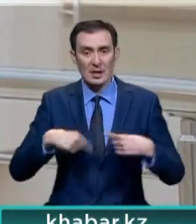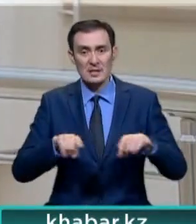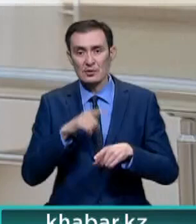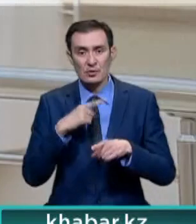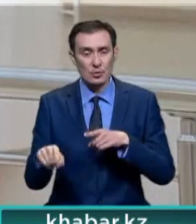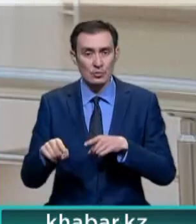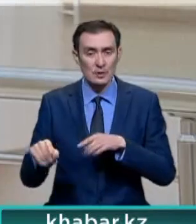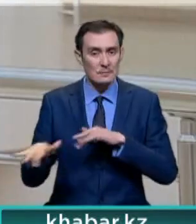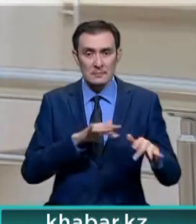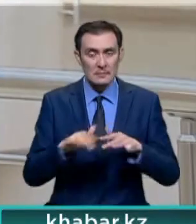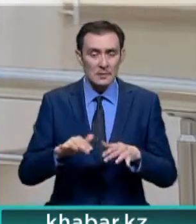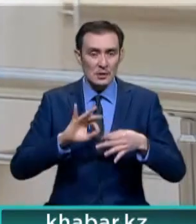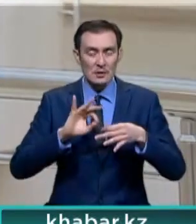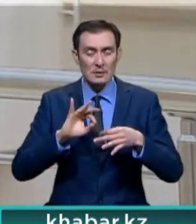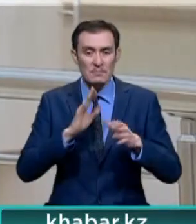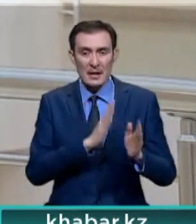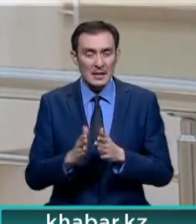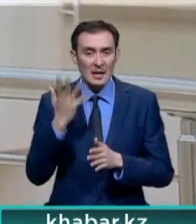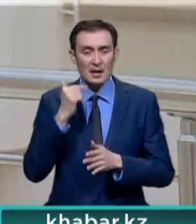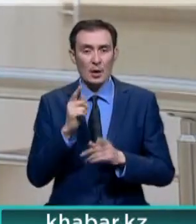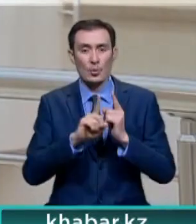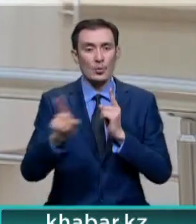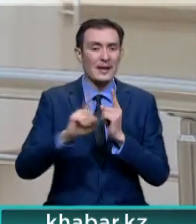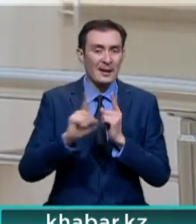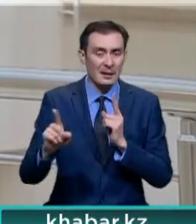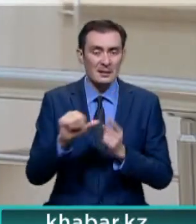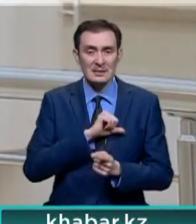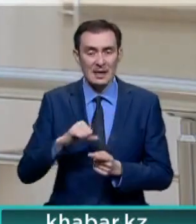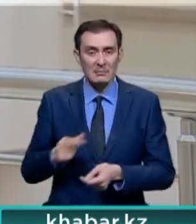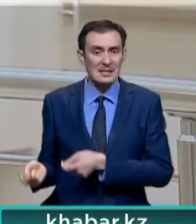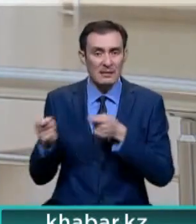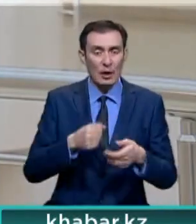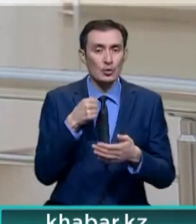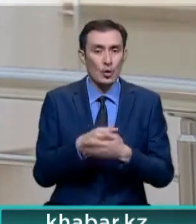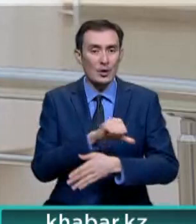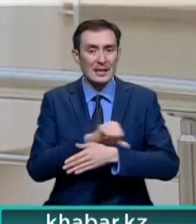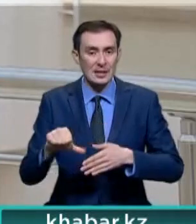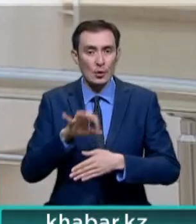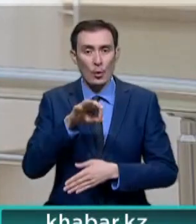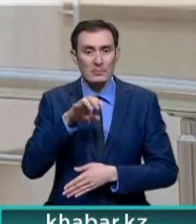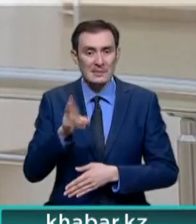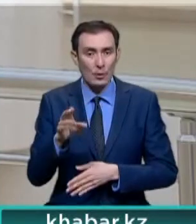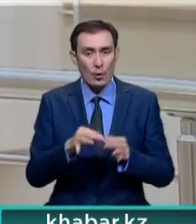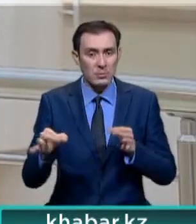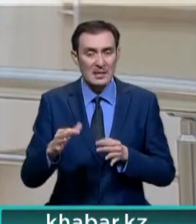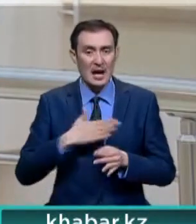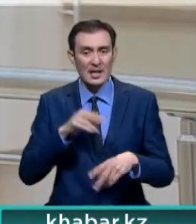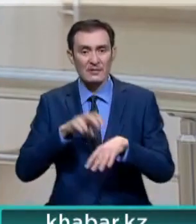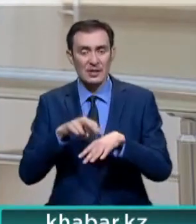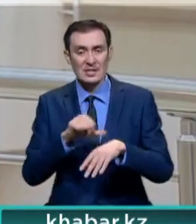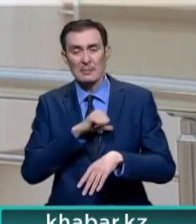такую сложную цепочку, когда курьер доставлял до границы Омской области, а наши